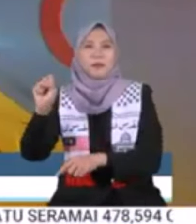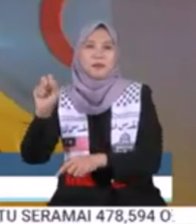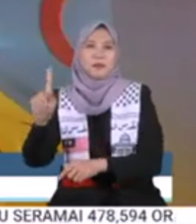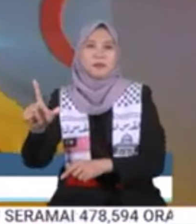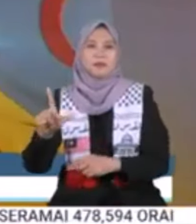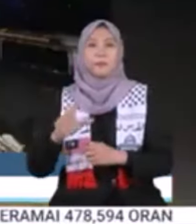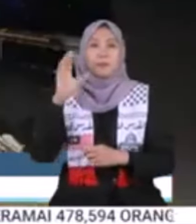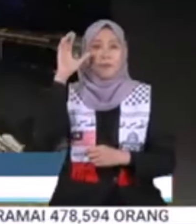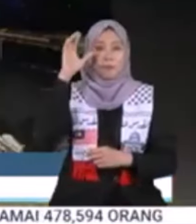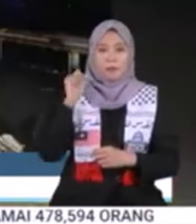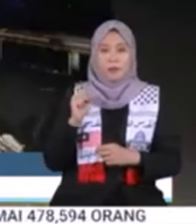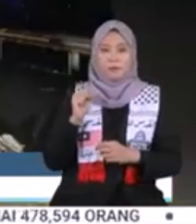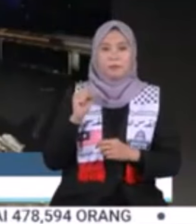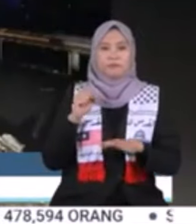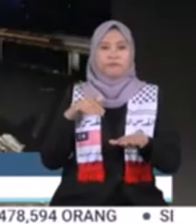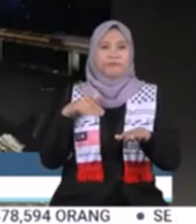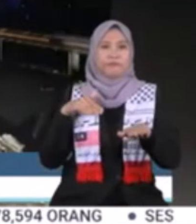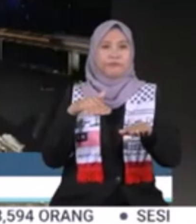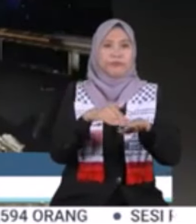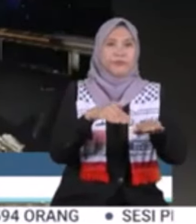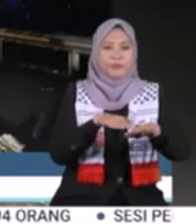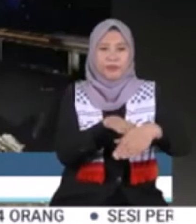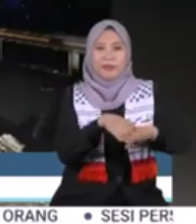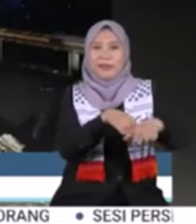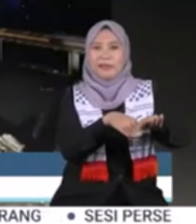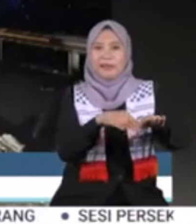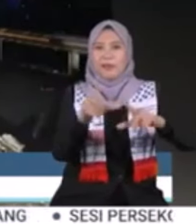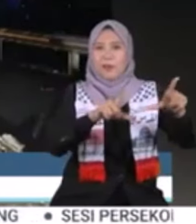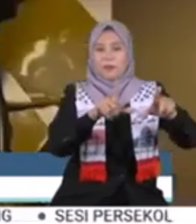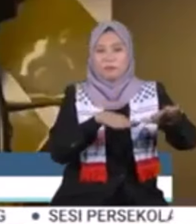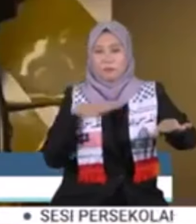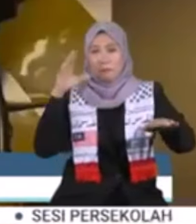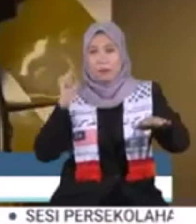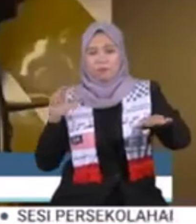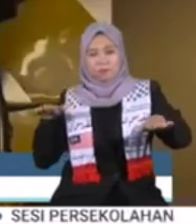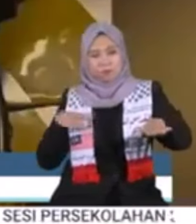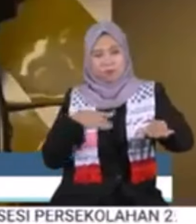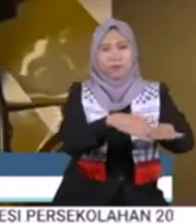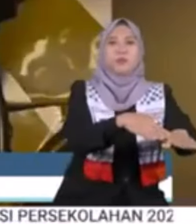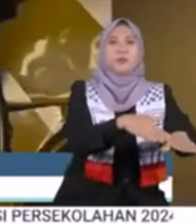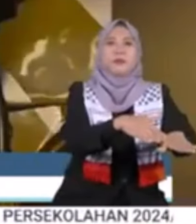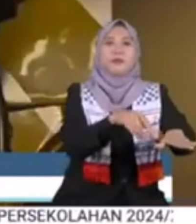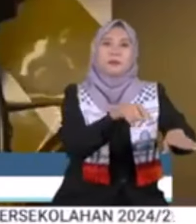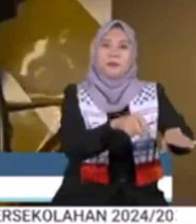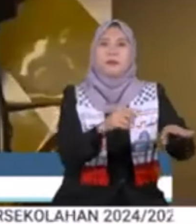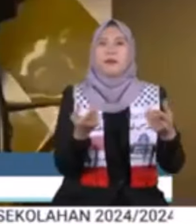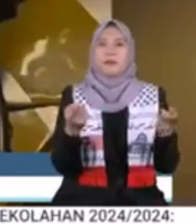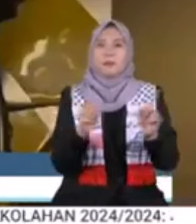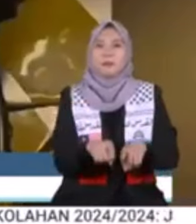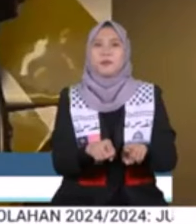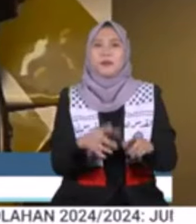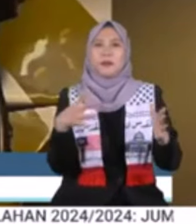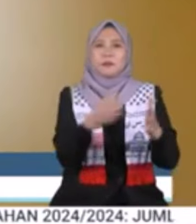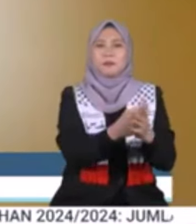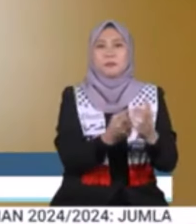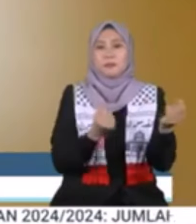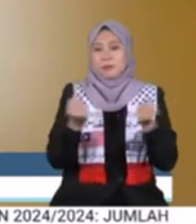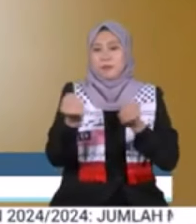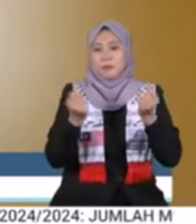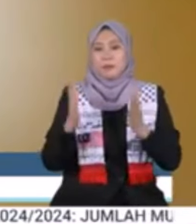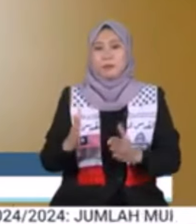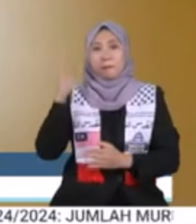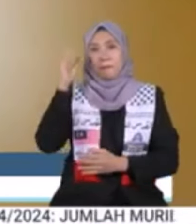Bas itu didapati melanggar belakang lori trailer yang bawa muatan pasir kaca di lorong pertama Lebuh Raya. Kemalangan itu menyebabkan pemandu